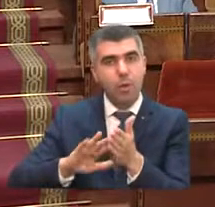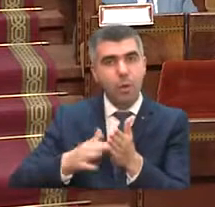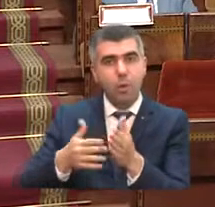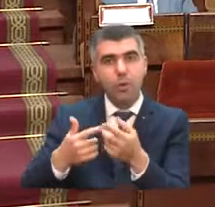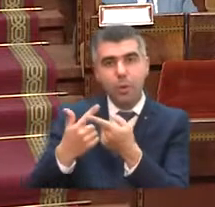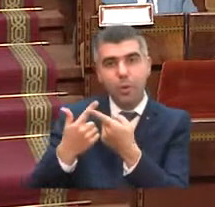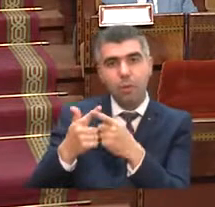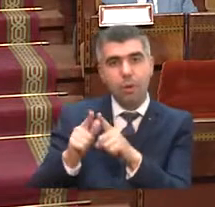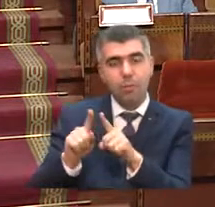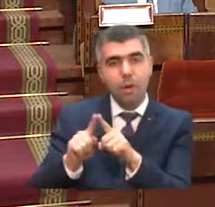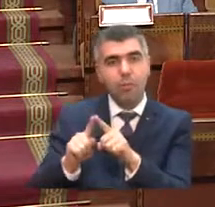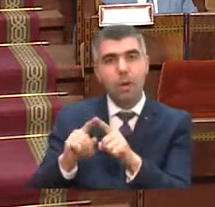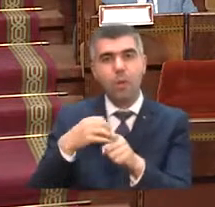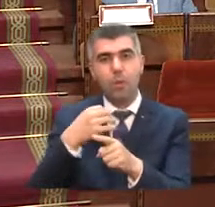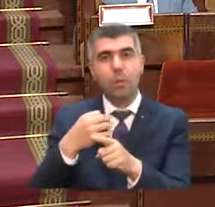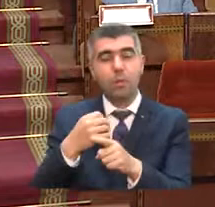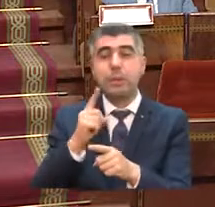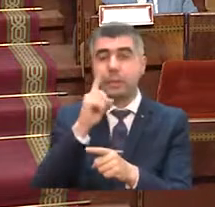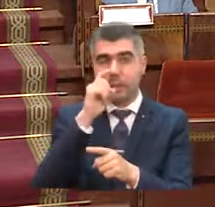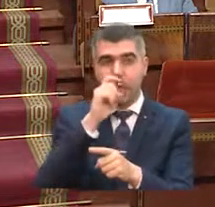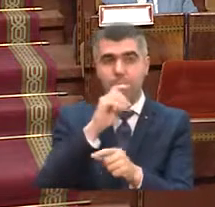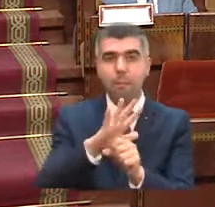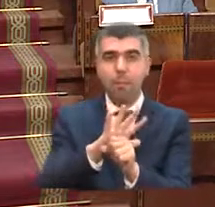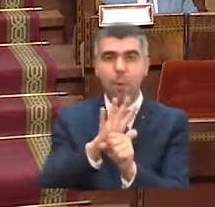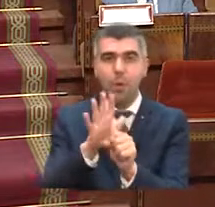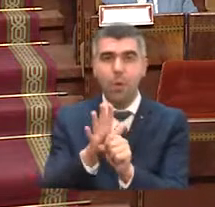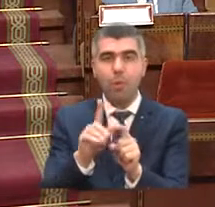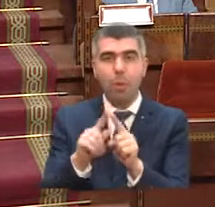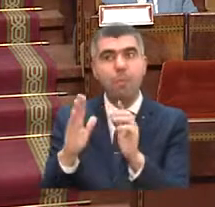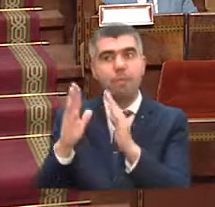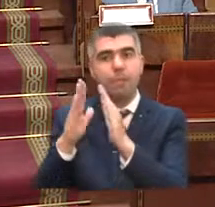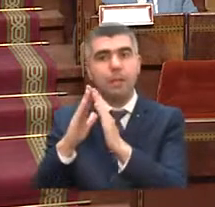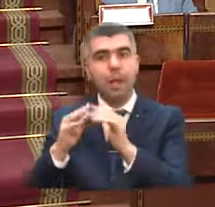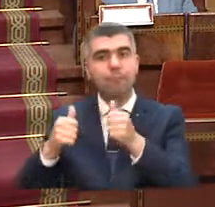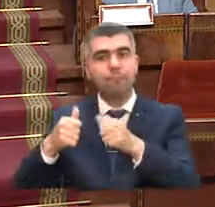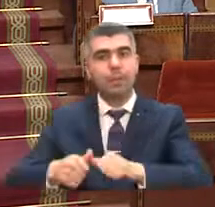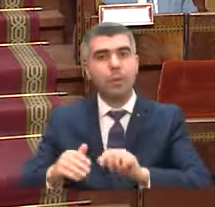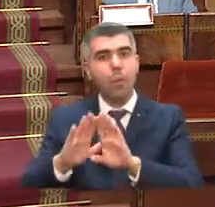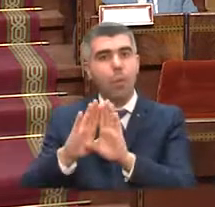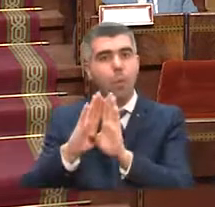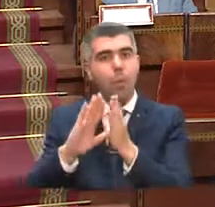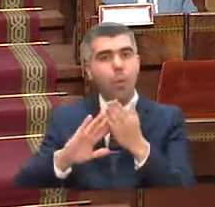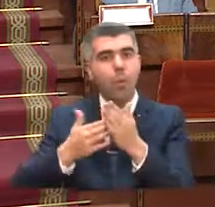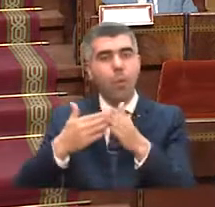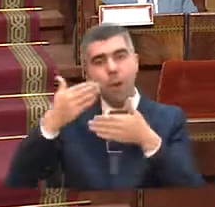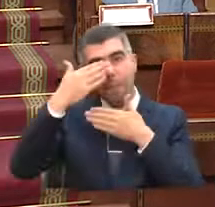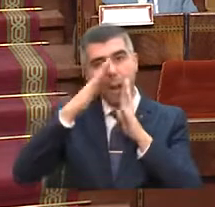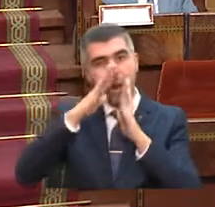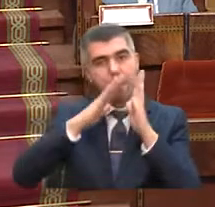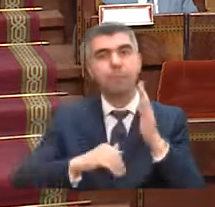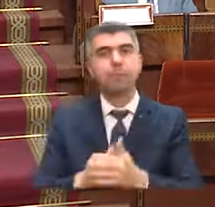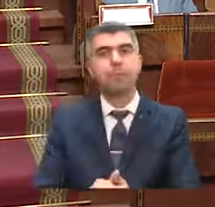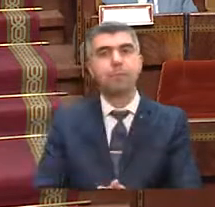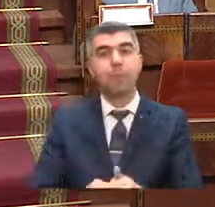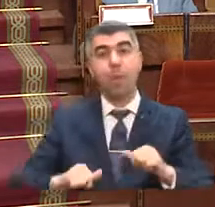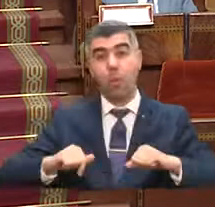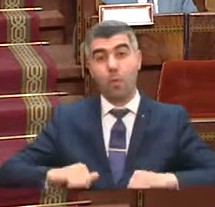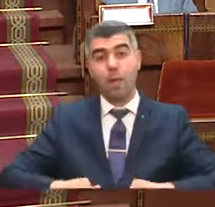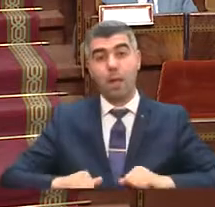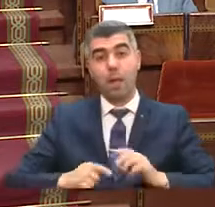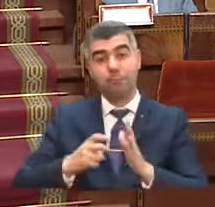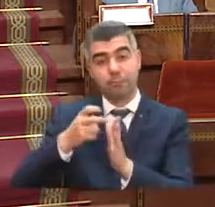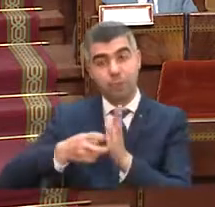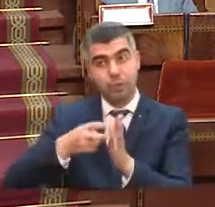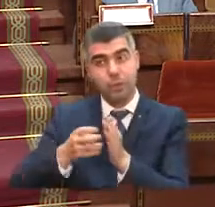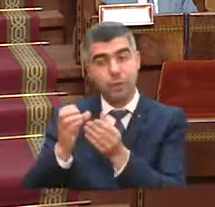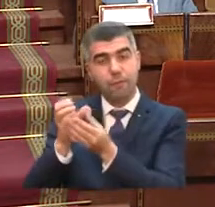بشكل متفاوت بإثار هذه الجائحة خاصة في فترة ديال الحجر الصحي الشامل. وزارة التجهيز والنقل واللوجستيك سارعت بطبيعة